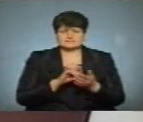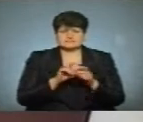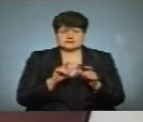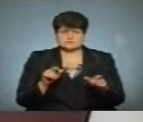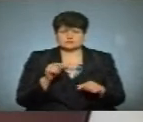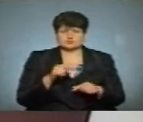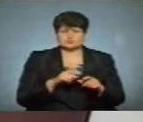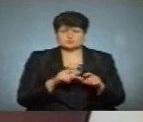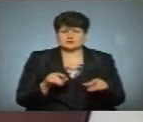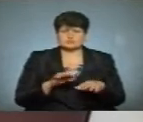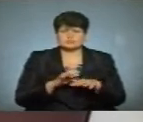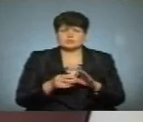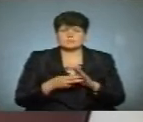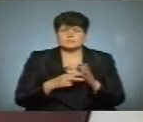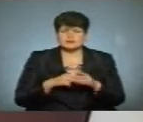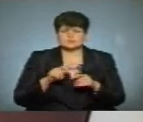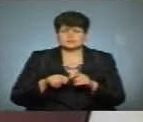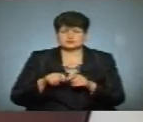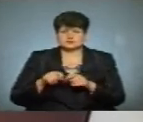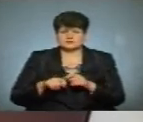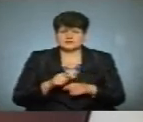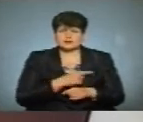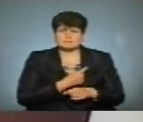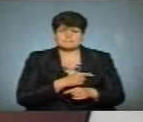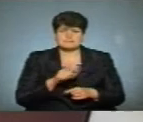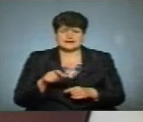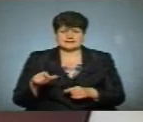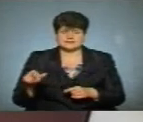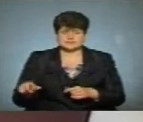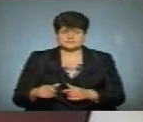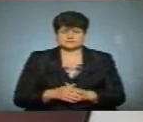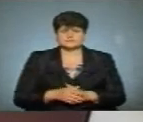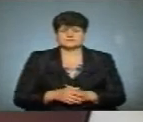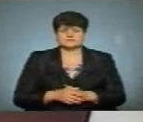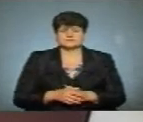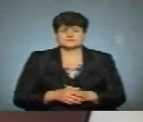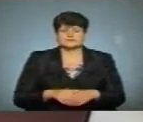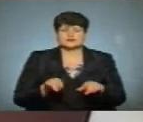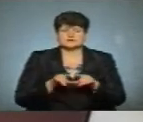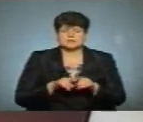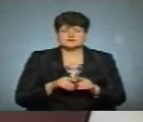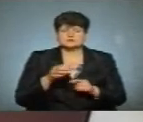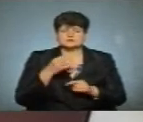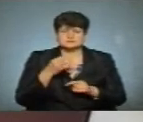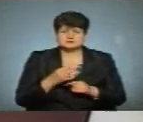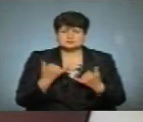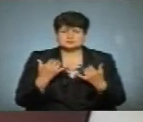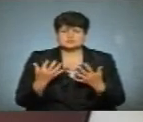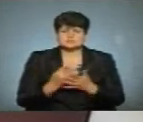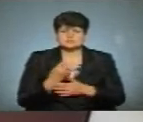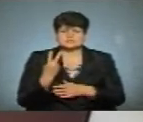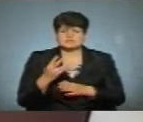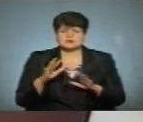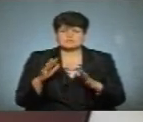цьому закладі проводили планове тестування медиків на коронавірус, розповідає Оксана Чайчук. Також, за її словами, сьогодні виявили 2